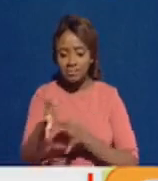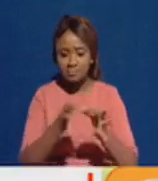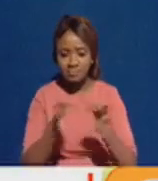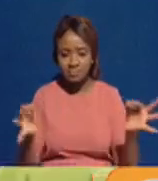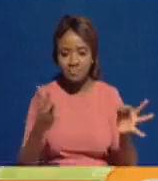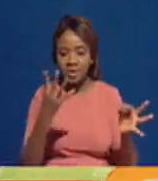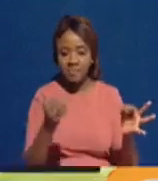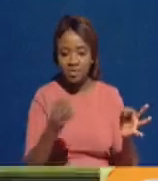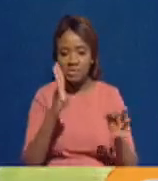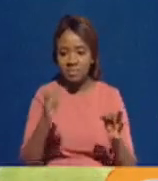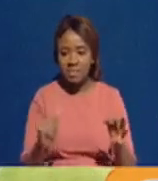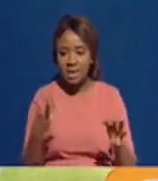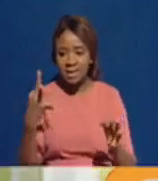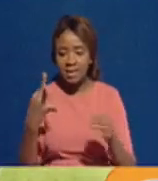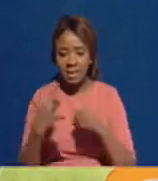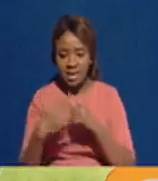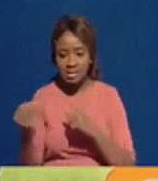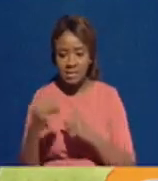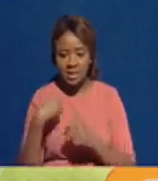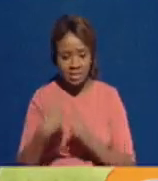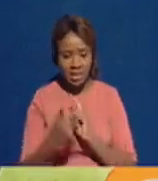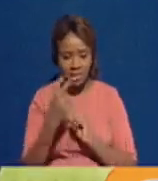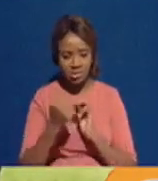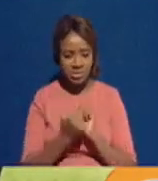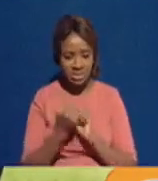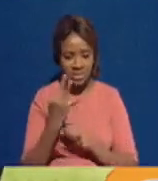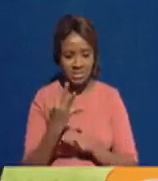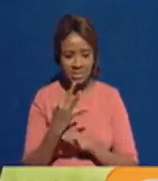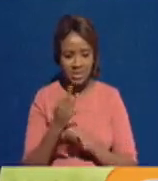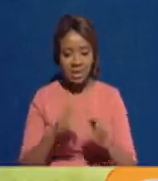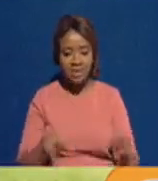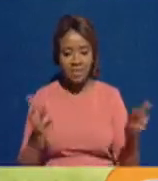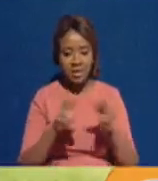40 by 8 2013 protia